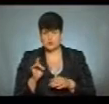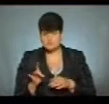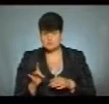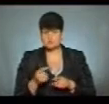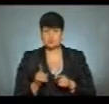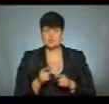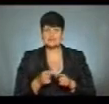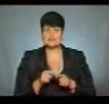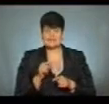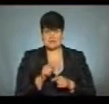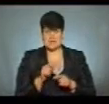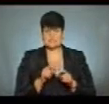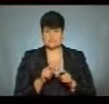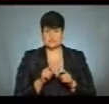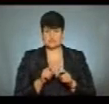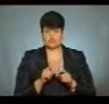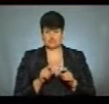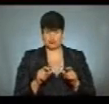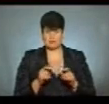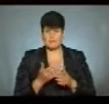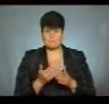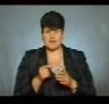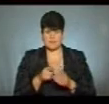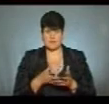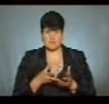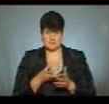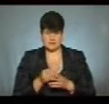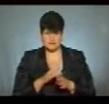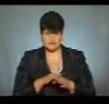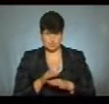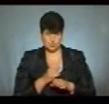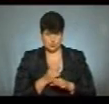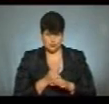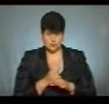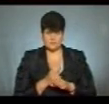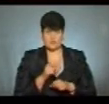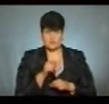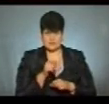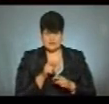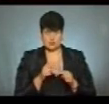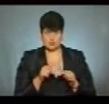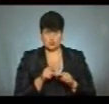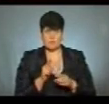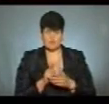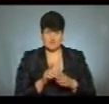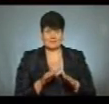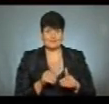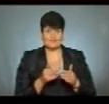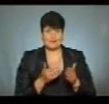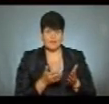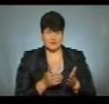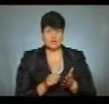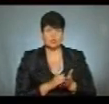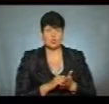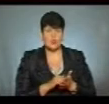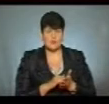ця структура, значить, перед тим, як платити за виконані роботи підряднику, значить, ця структура повинна дати